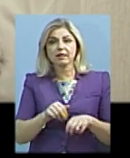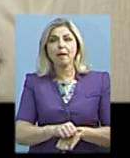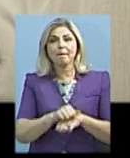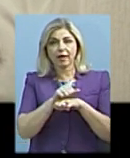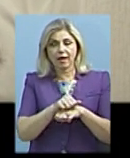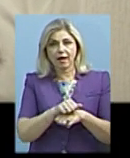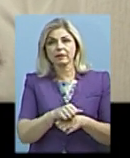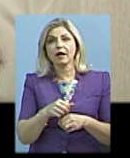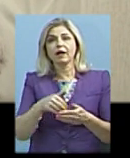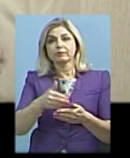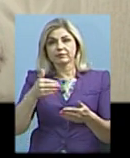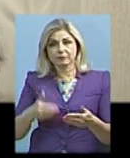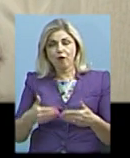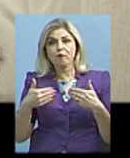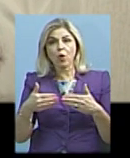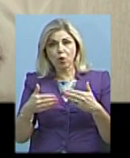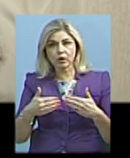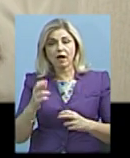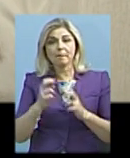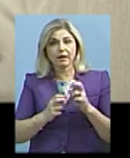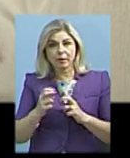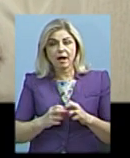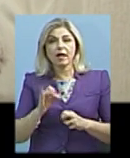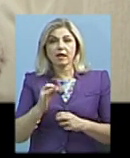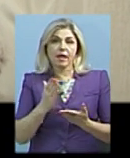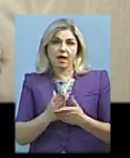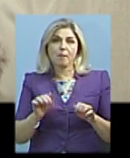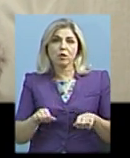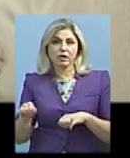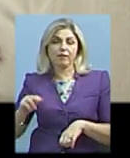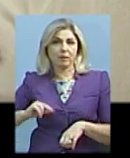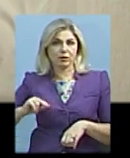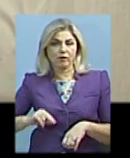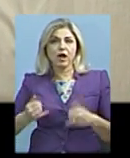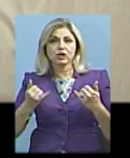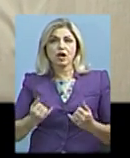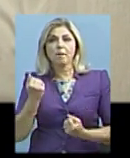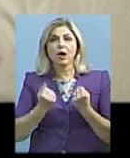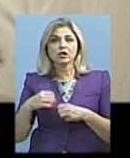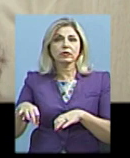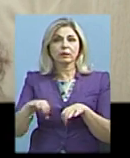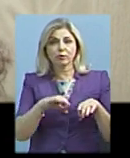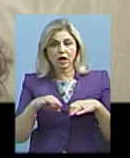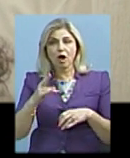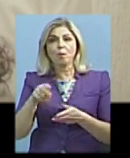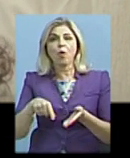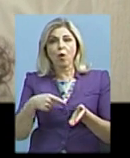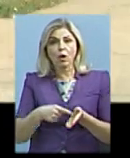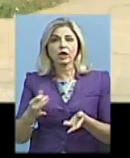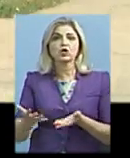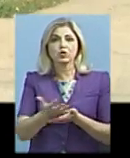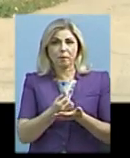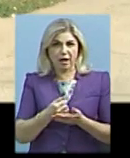за ворота Комунтранса, і у нас з'явилась можливість працювати. Зараз машина їздить по городу, збирає трупи в штатному